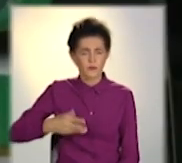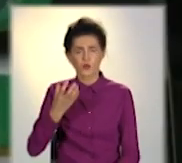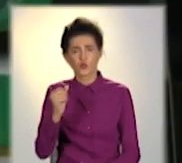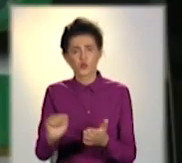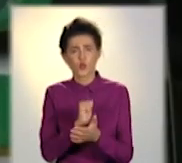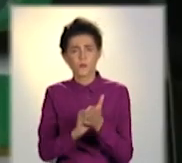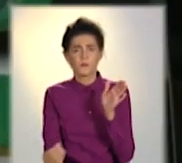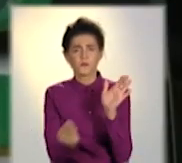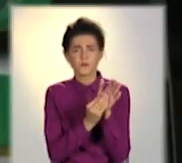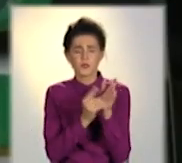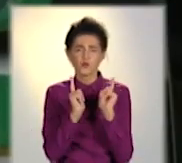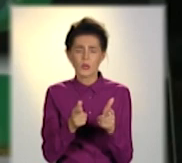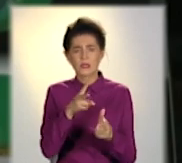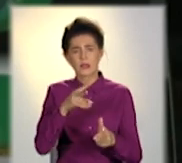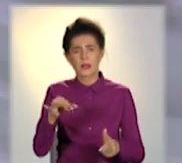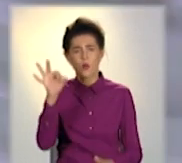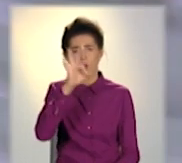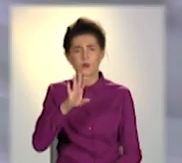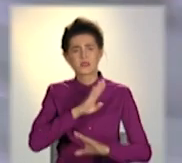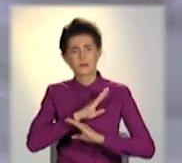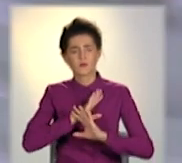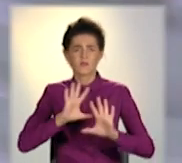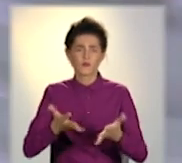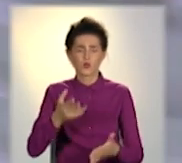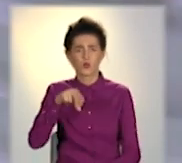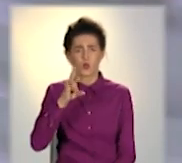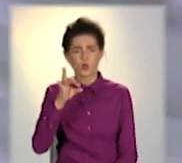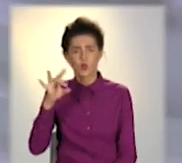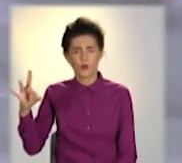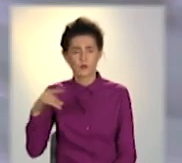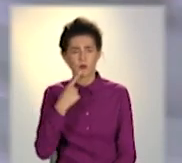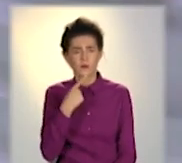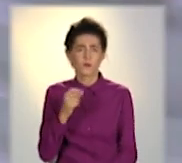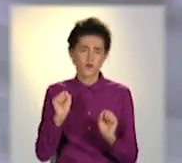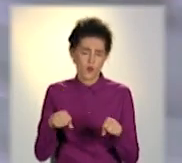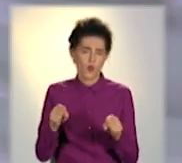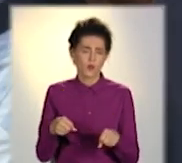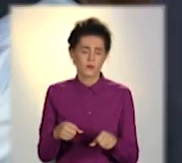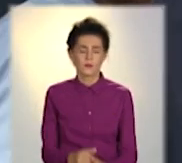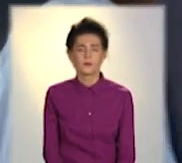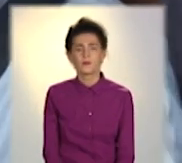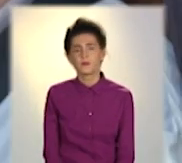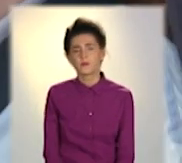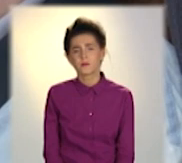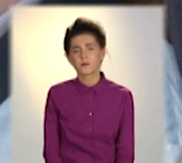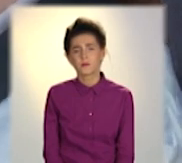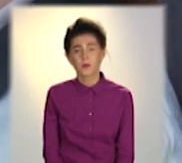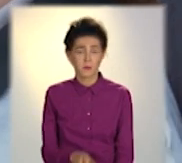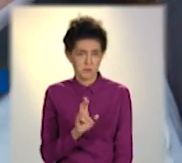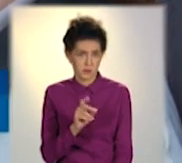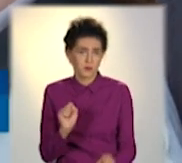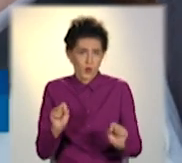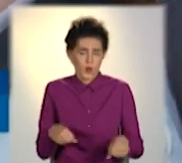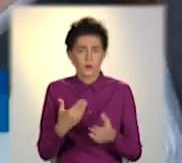документі зазначать, чи згоден водій на посмертне донорство. Досвідчені шофери певні, то добре. Чому ні? Ну, це ж